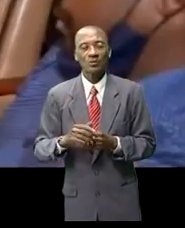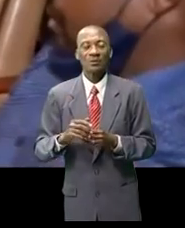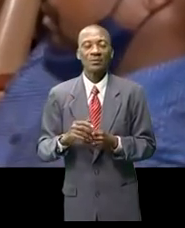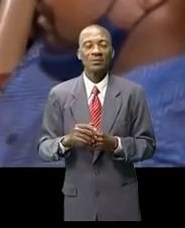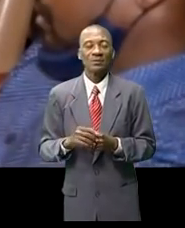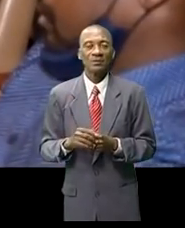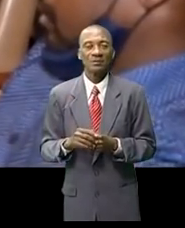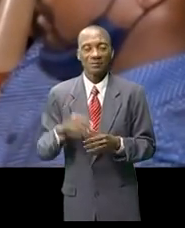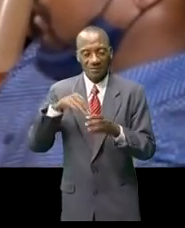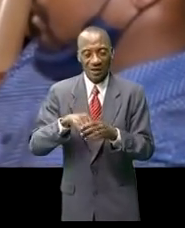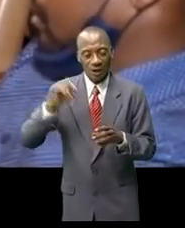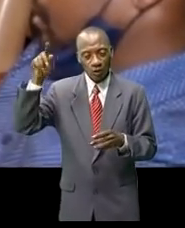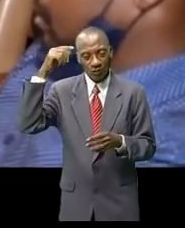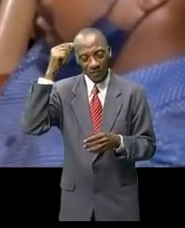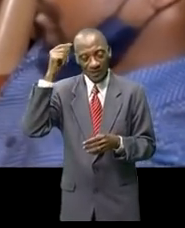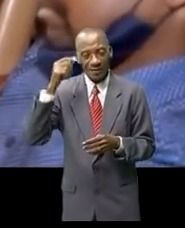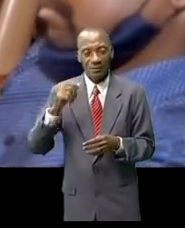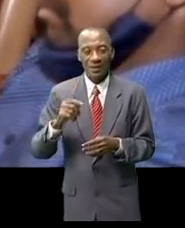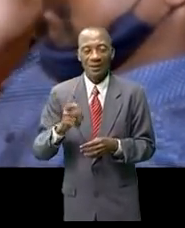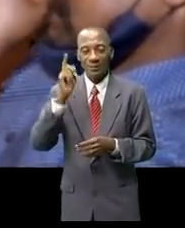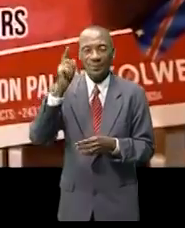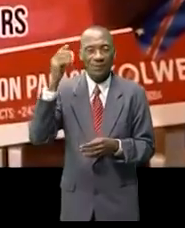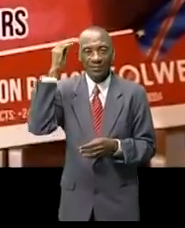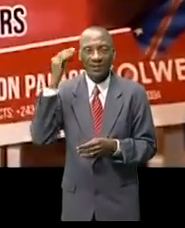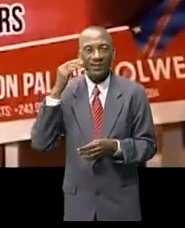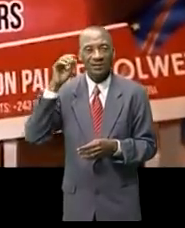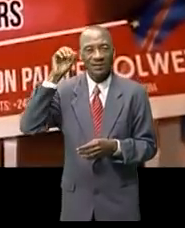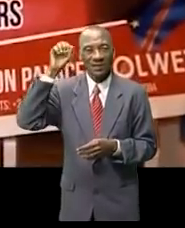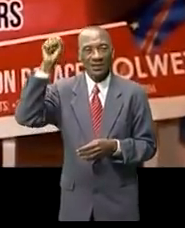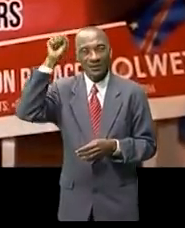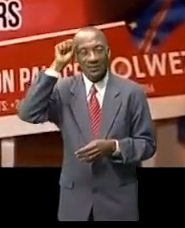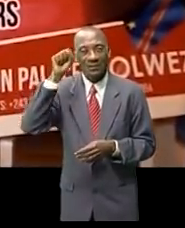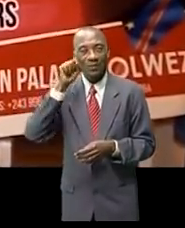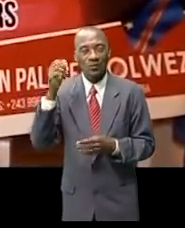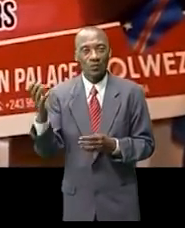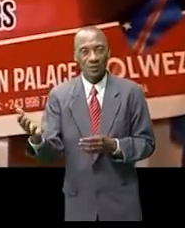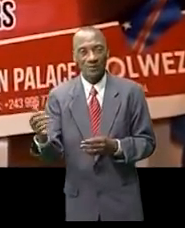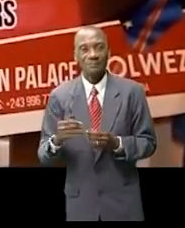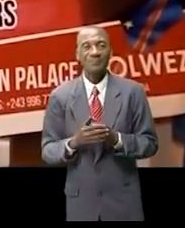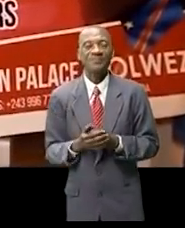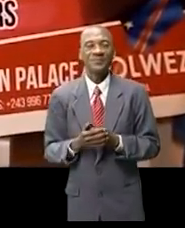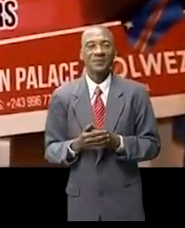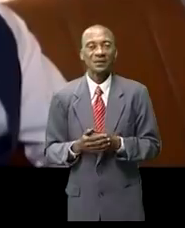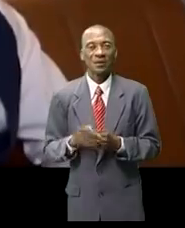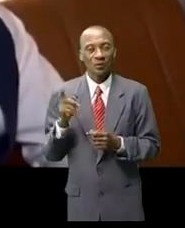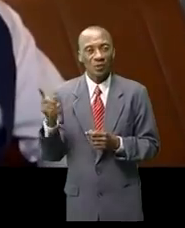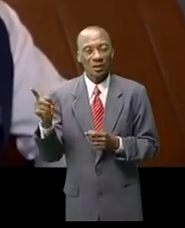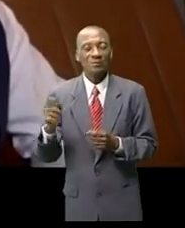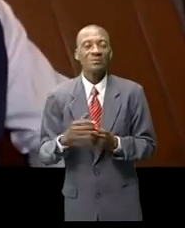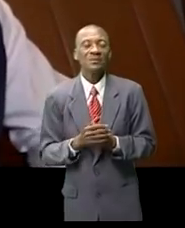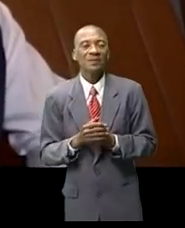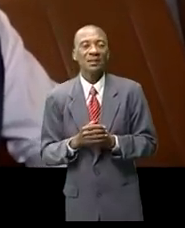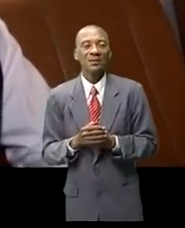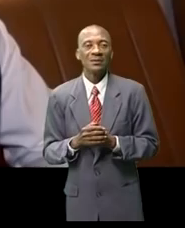le dimanche 18 juillet. Une initiative de l'ASBL, les amis de Samalou Kondé à Zalou en sigle. Mettre sous les projecteurs les réalisations